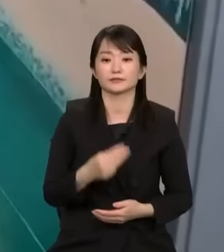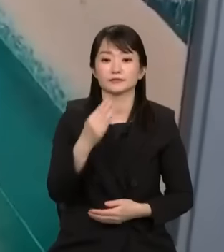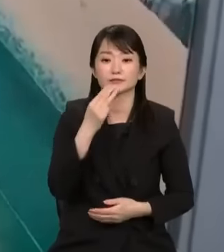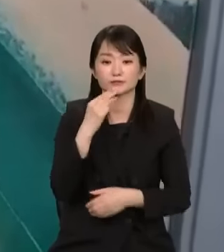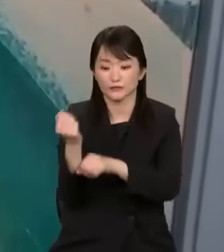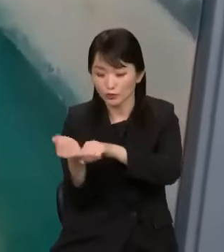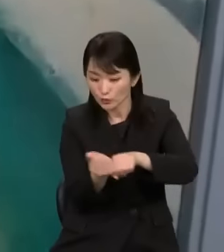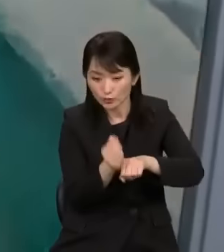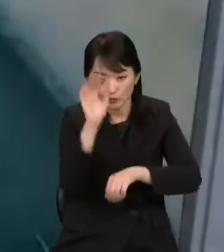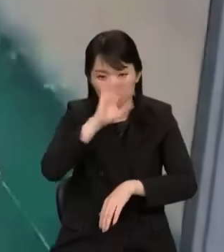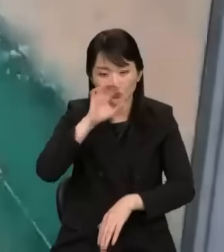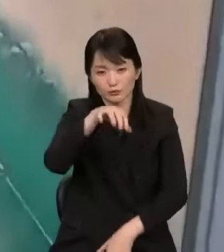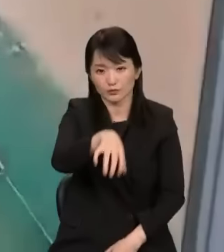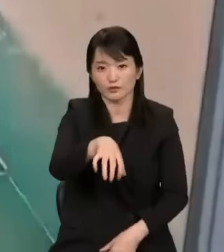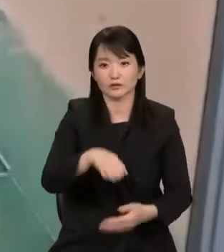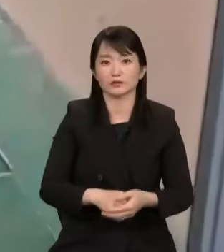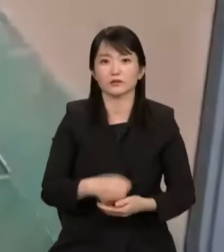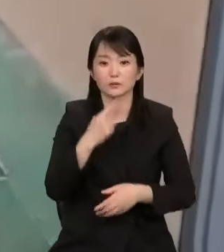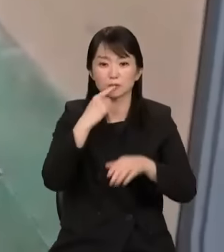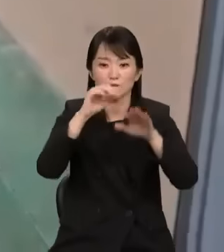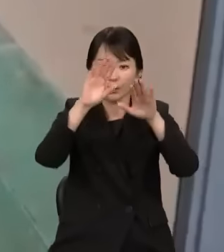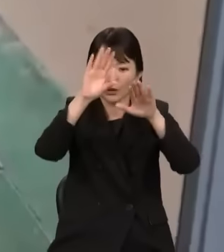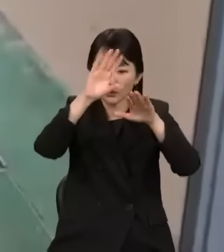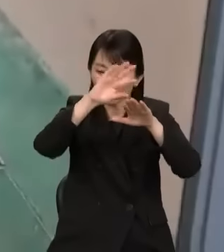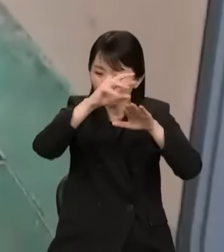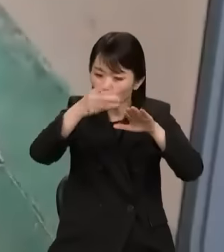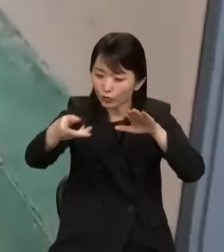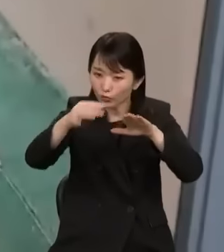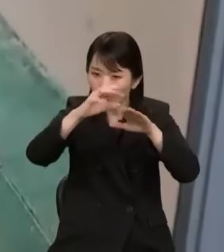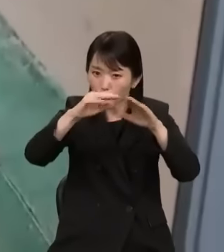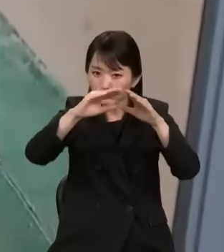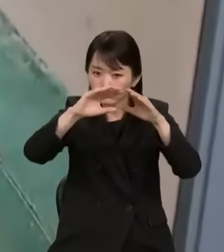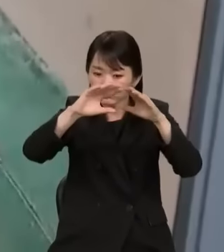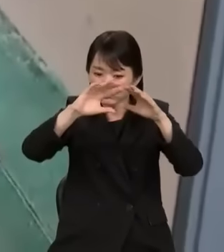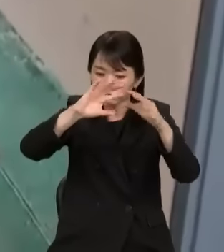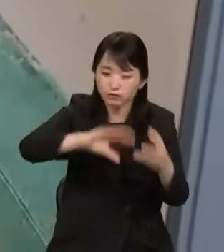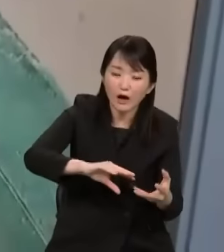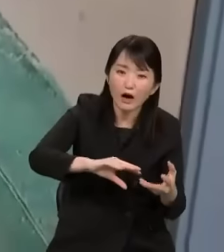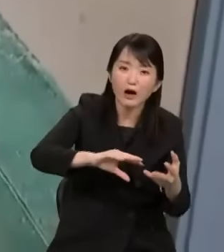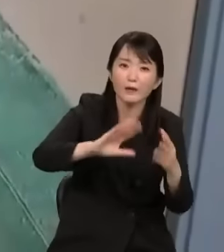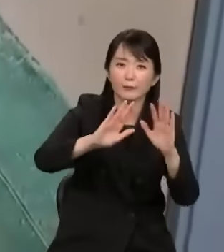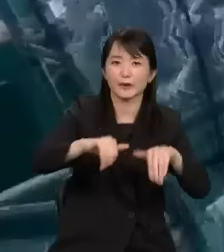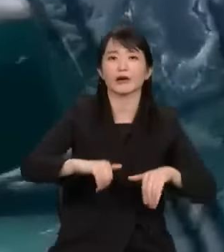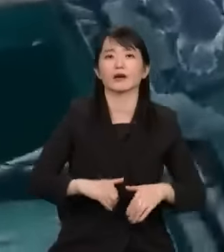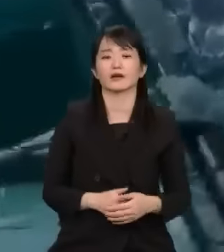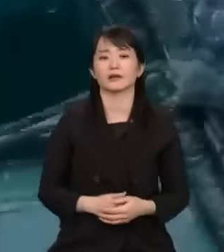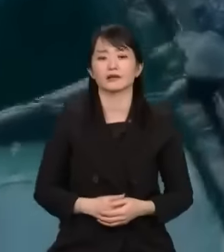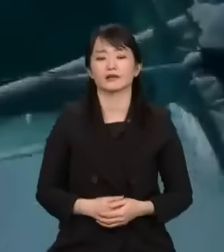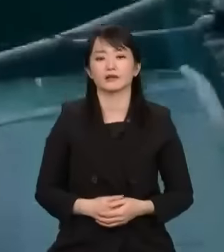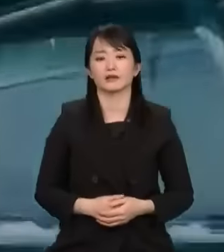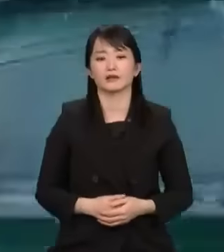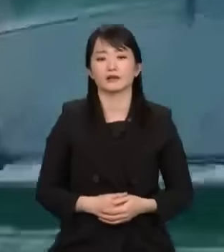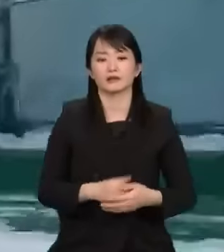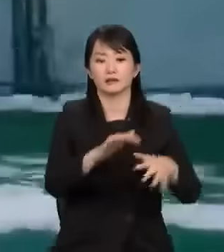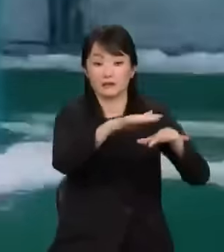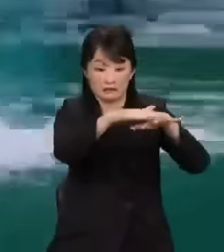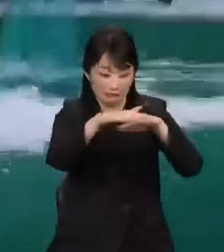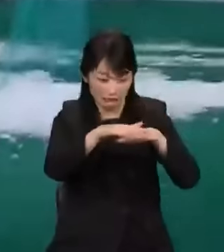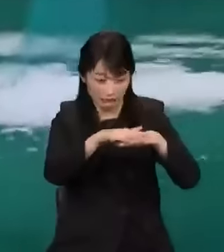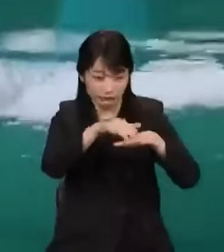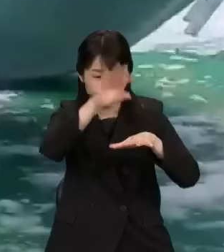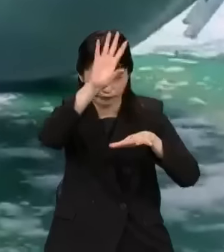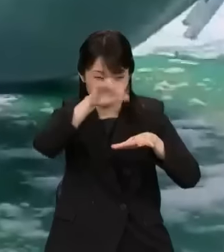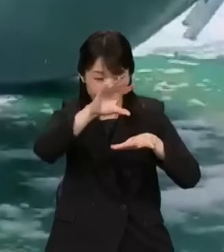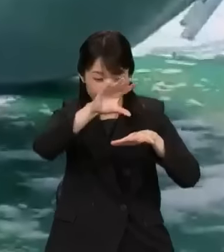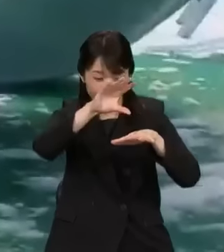골프 연습장입니다. 눈이 조금씩 떨어지더니 철제 구조물이 한순간에 무너집니다. 무너진 그물망은 눈 무게를